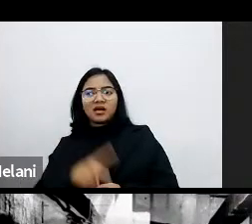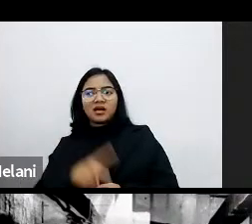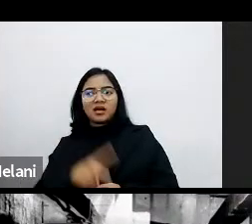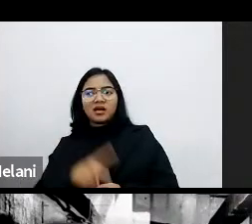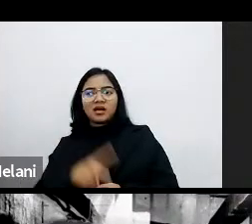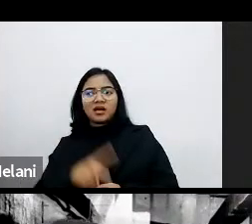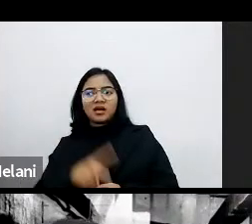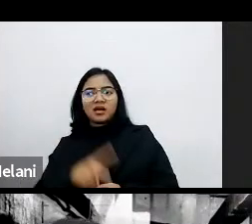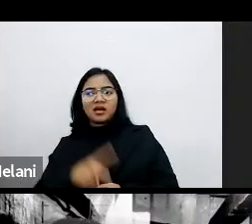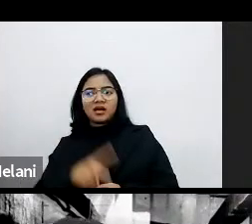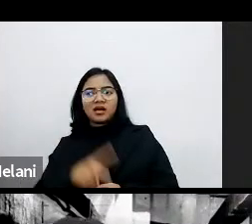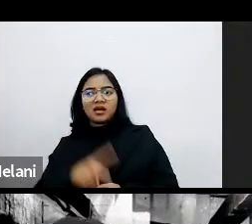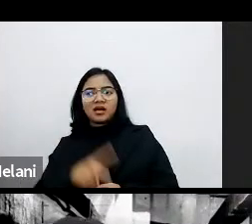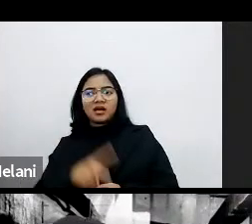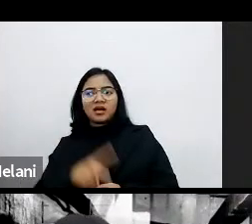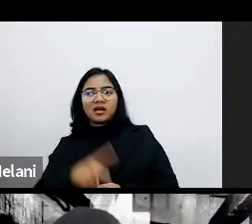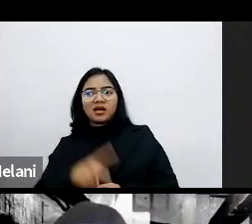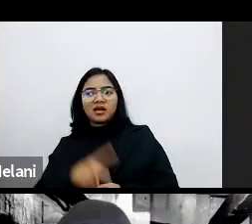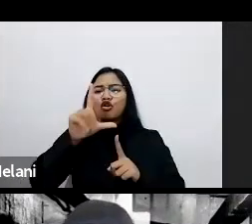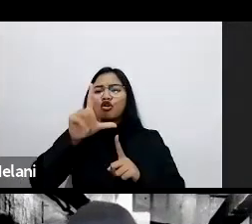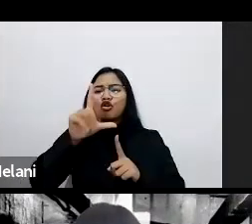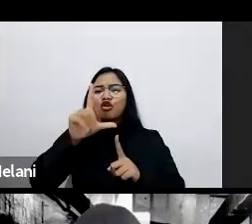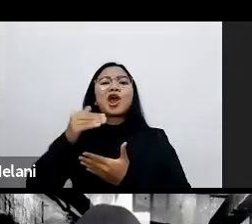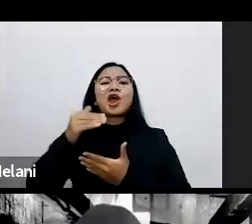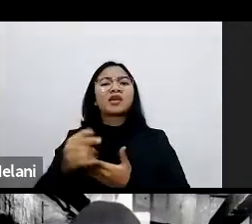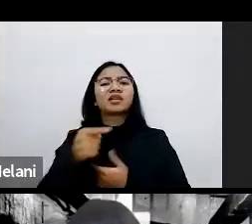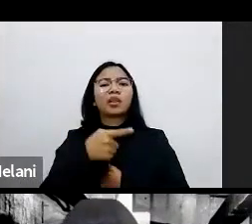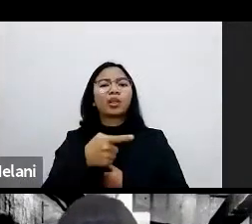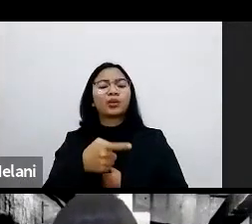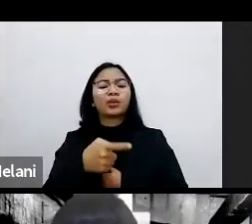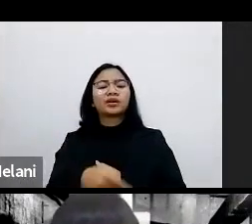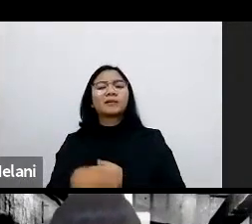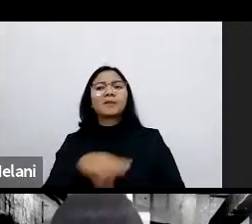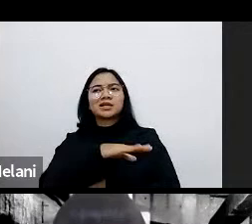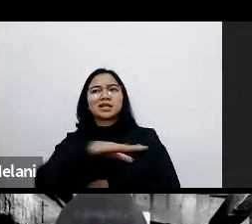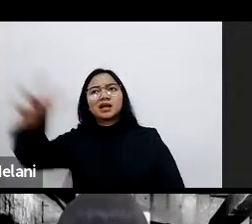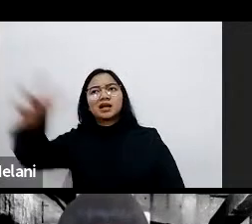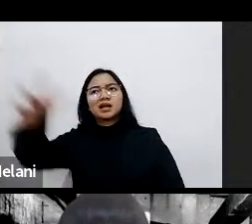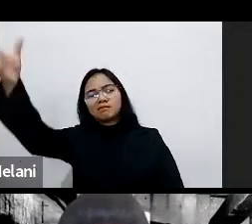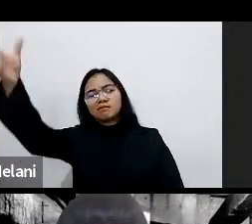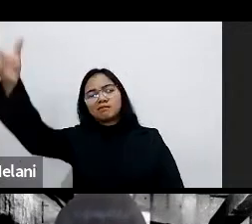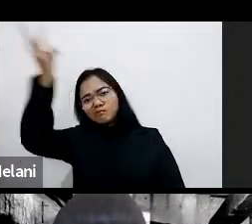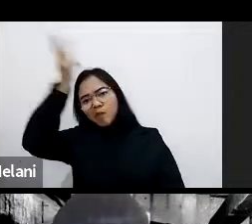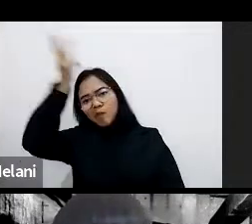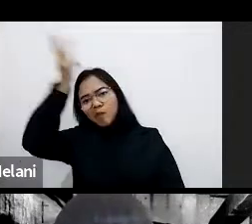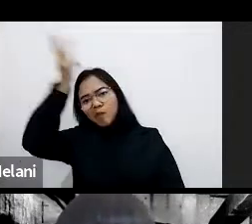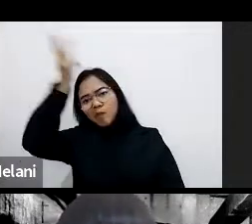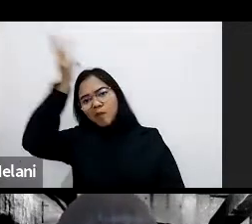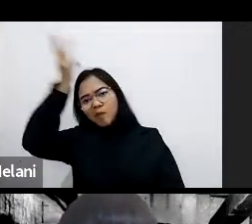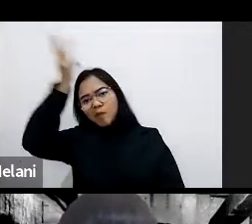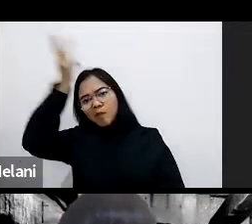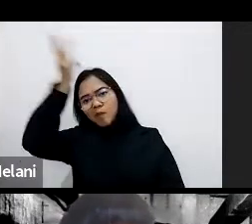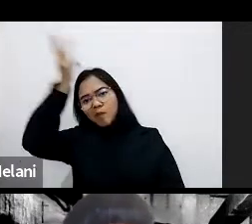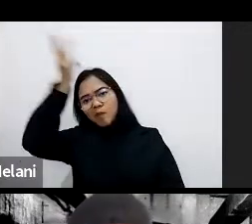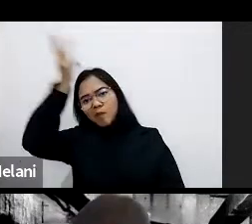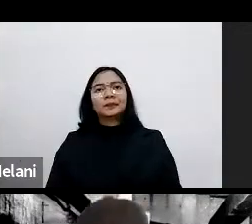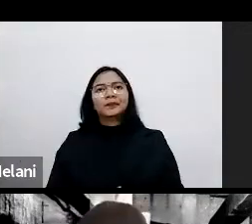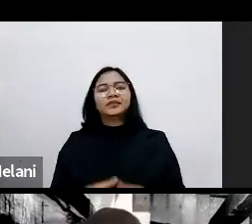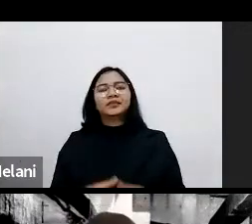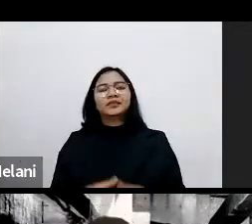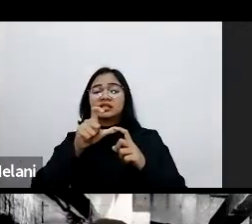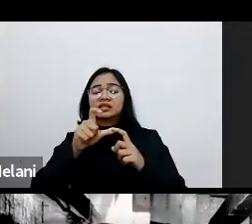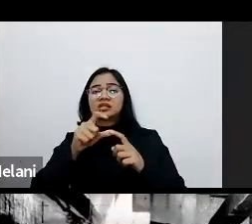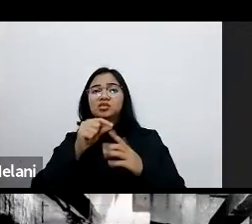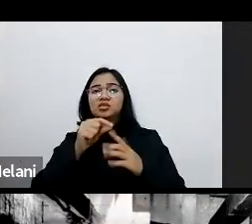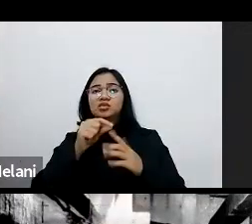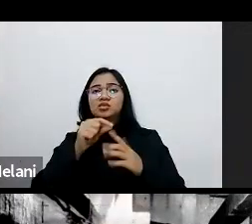terhadap gender dan seksualitas di masyarakat Papua? Tentunya selain menulis yang sudah Kak Els lakukan, itu kami ingin